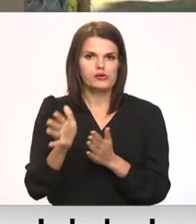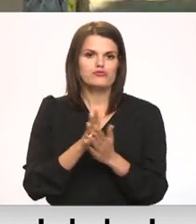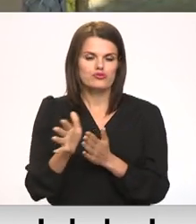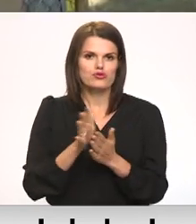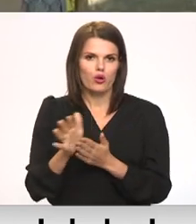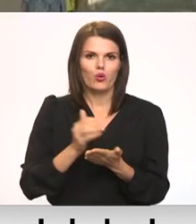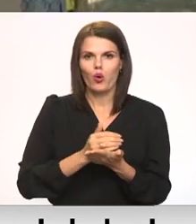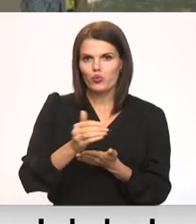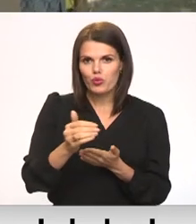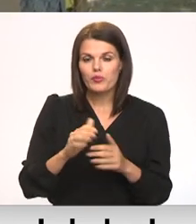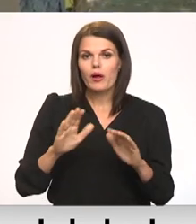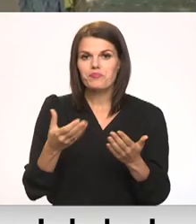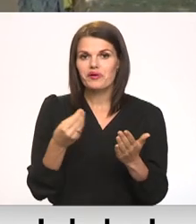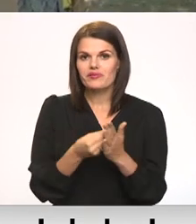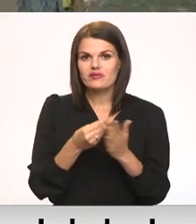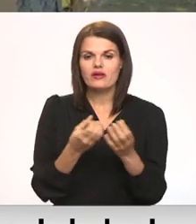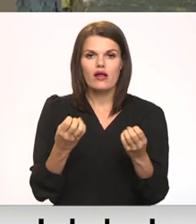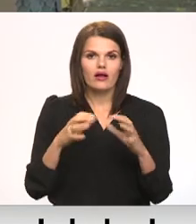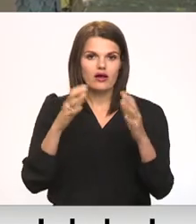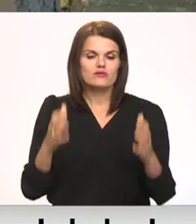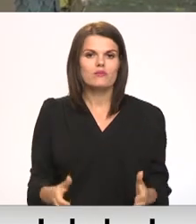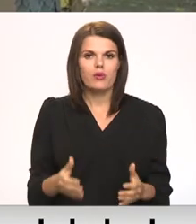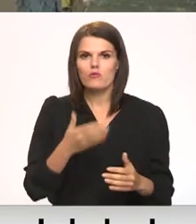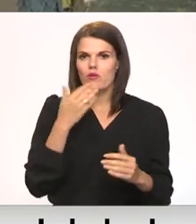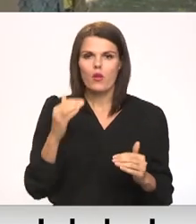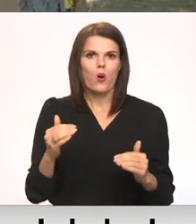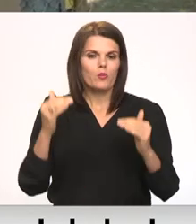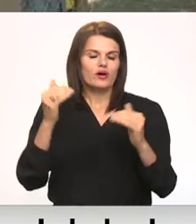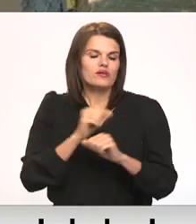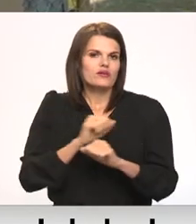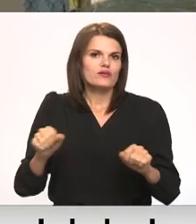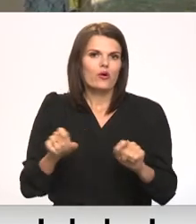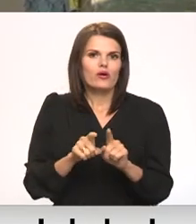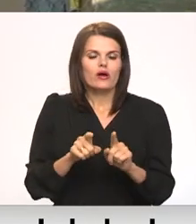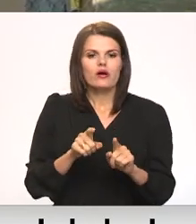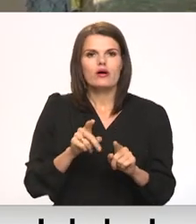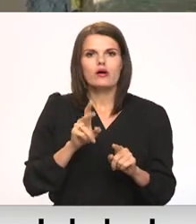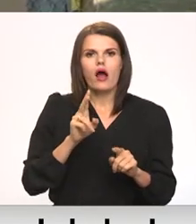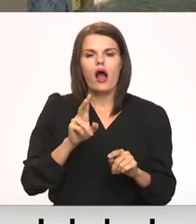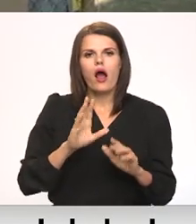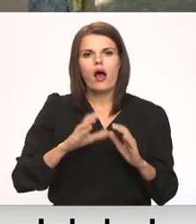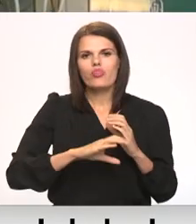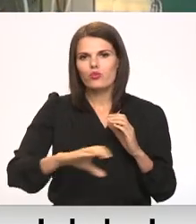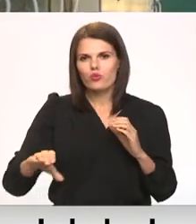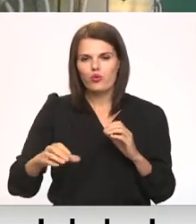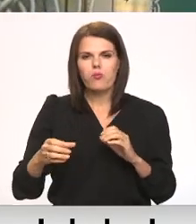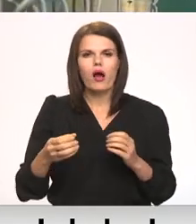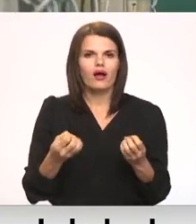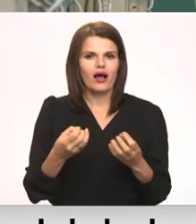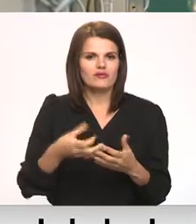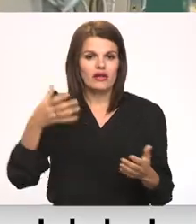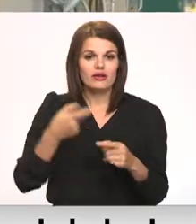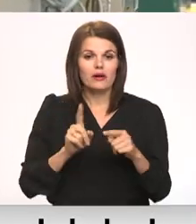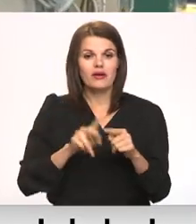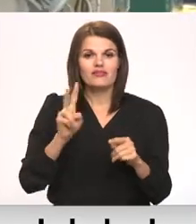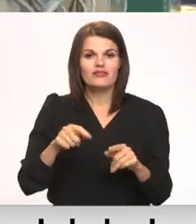stāvoklī. Savukārt cenam gāzes baloniem nav cēlusies tik strauji kā pa caurulēm plūstošajai dabas gāzē, jo propāns,